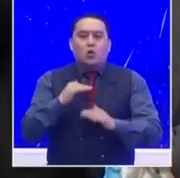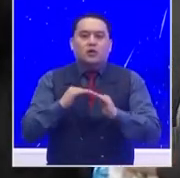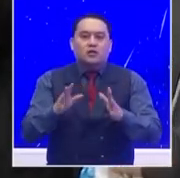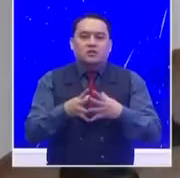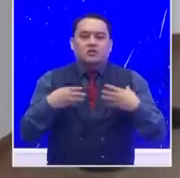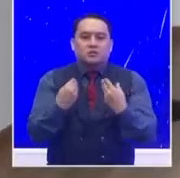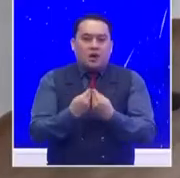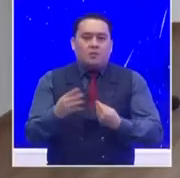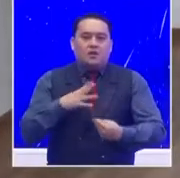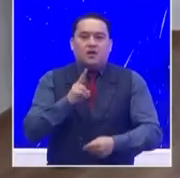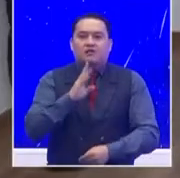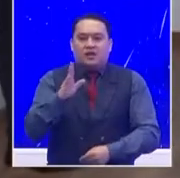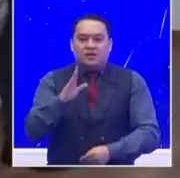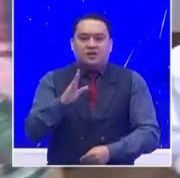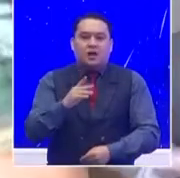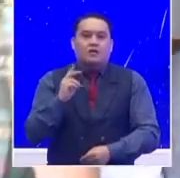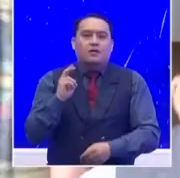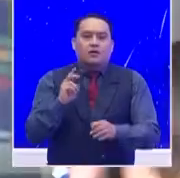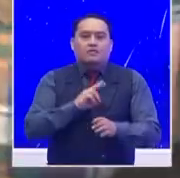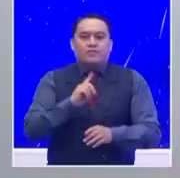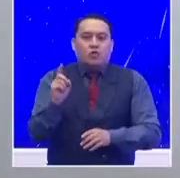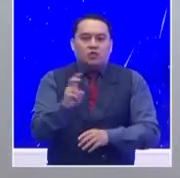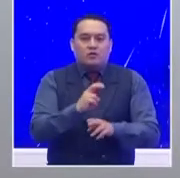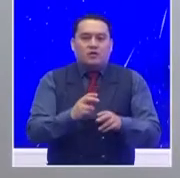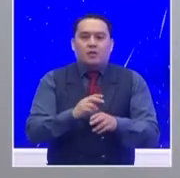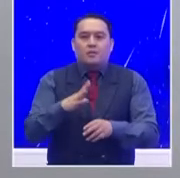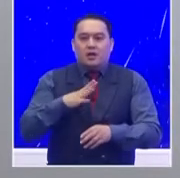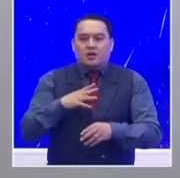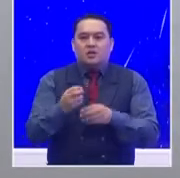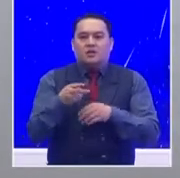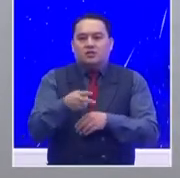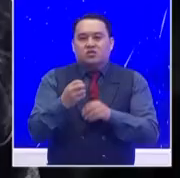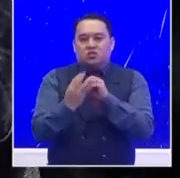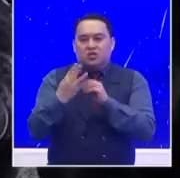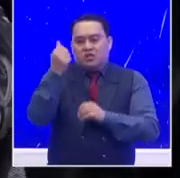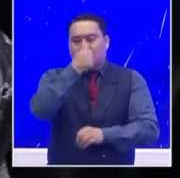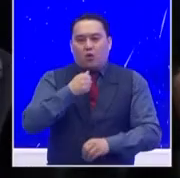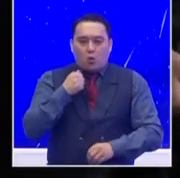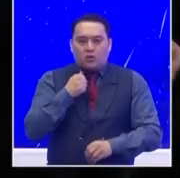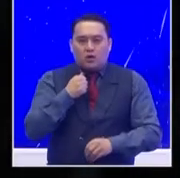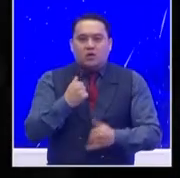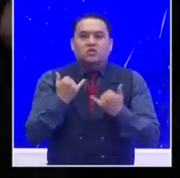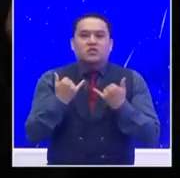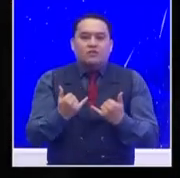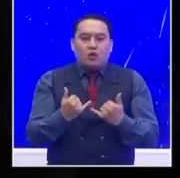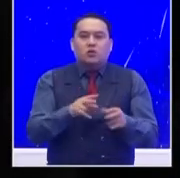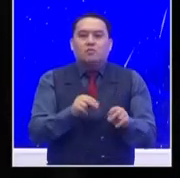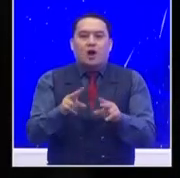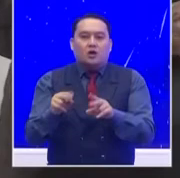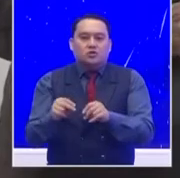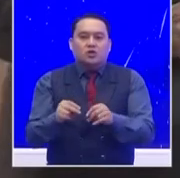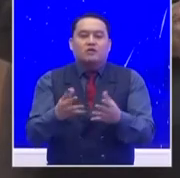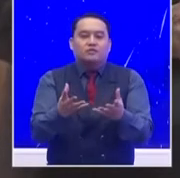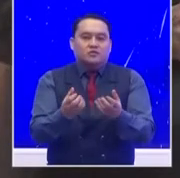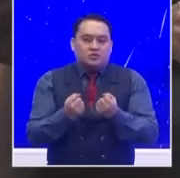скиталась по съемным квартирам списки очередников женщина числилось 2014 года и вот наконец им посчастливилось приобрести